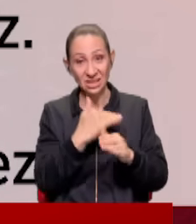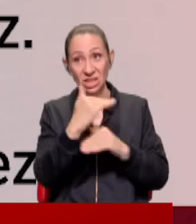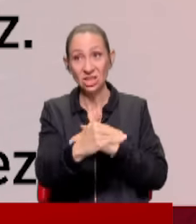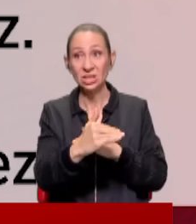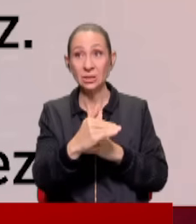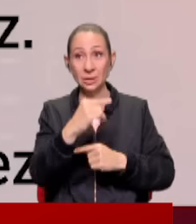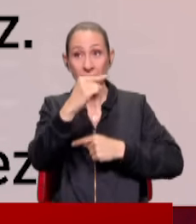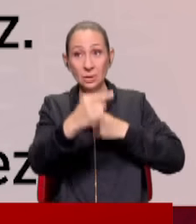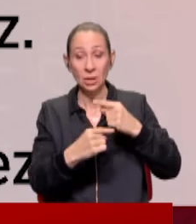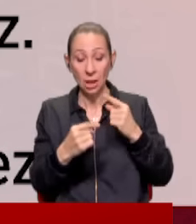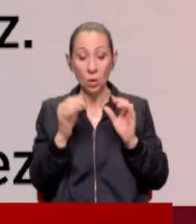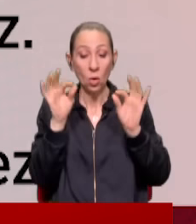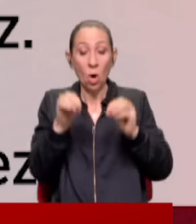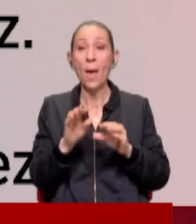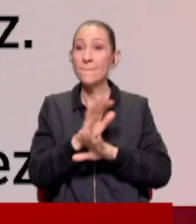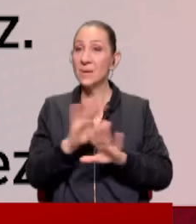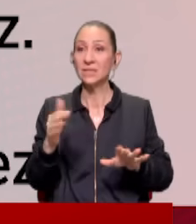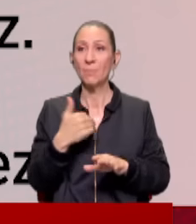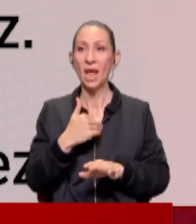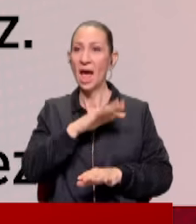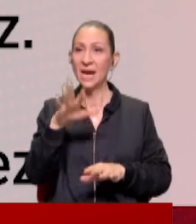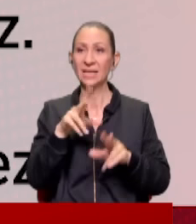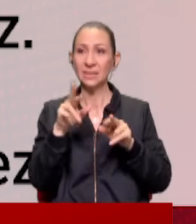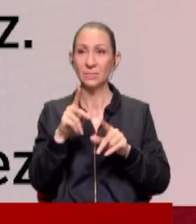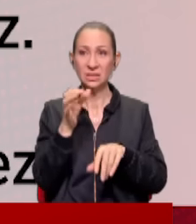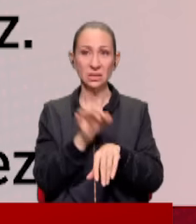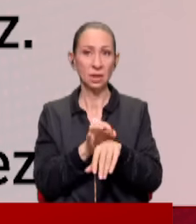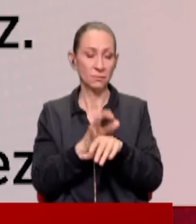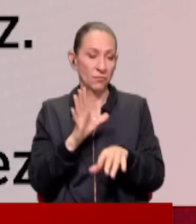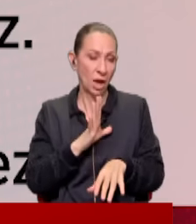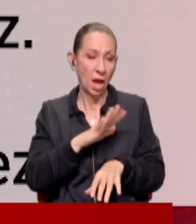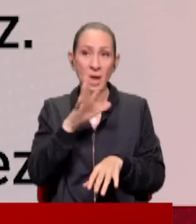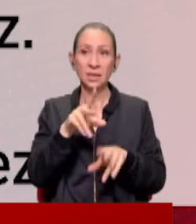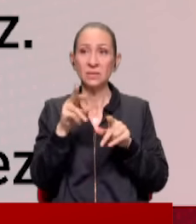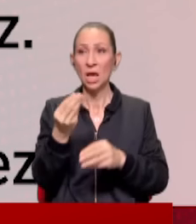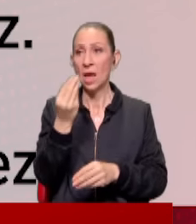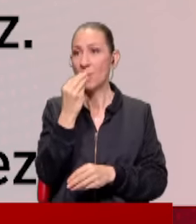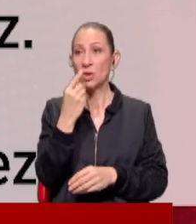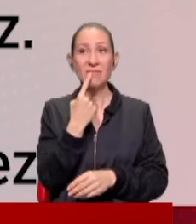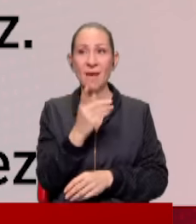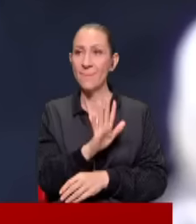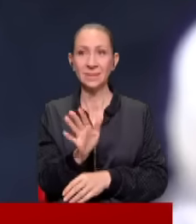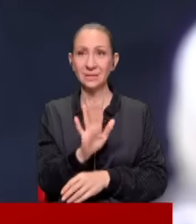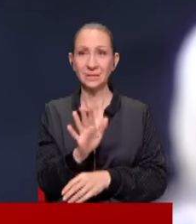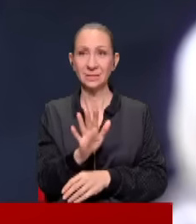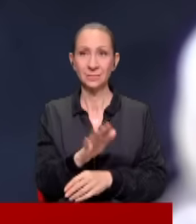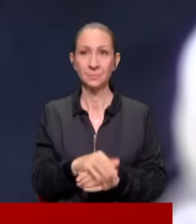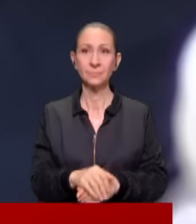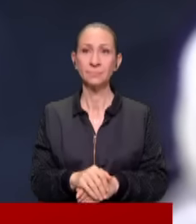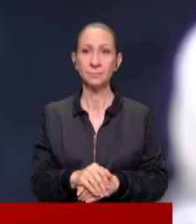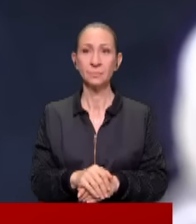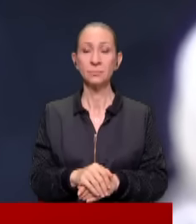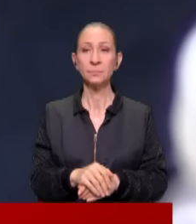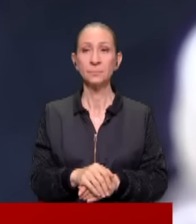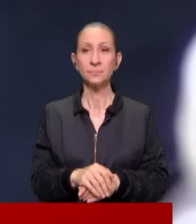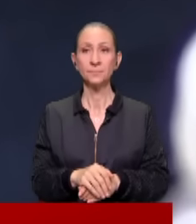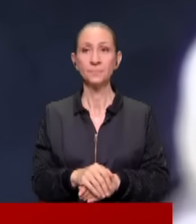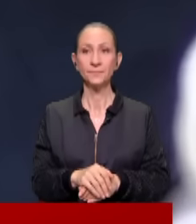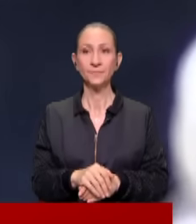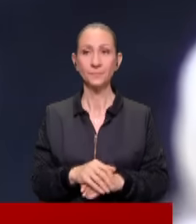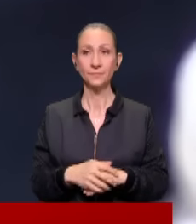bir vatandaş gibi konumlandıramaz. Ben herkes gibi saat takıyorum, herkes gibi yemek yiyorum diyemez. Ve hükümetimizden